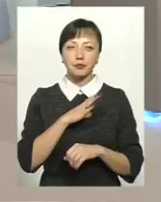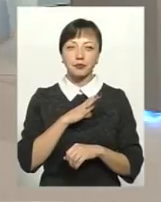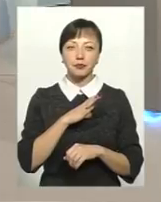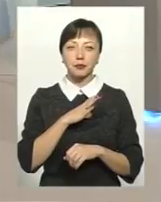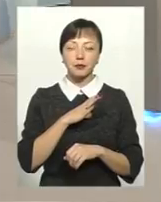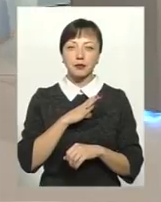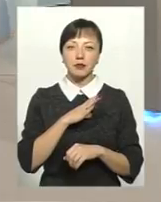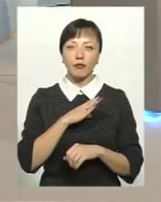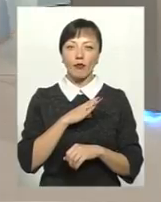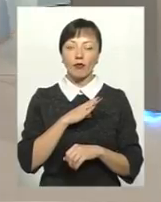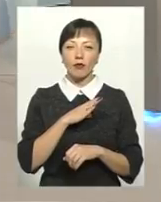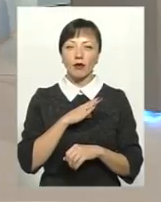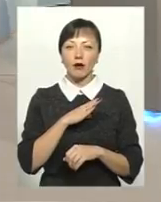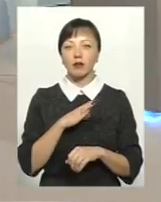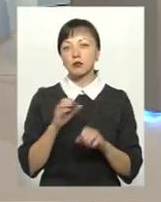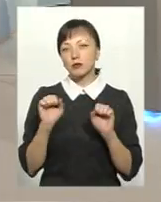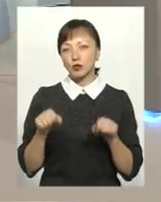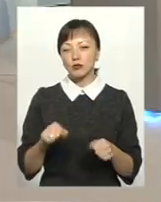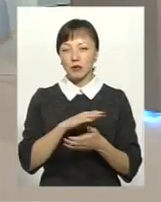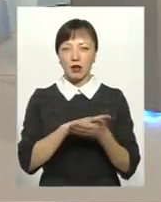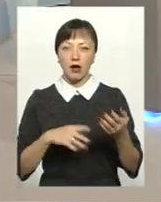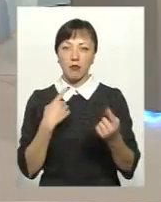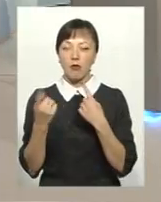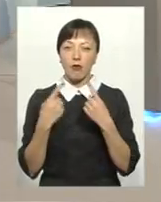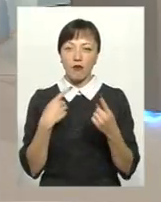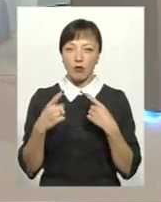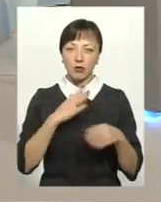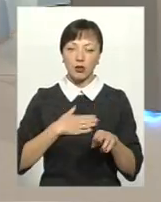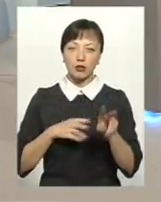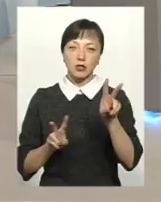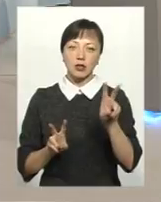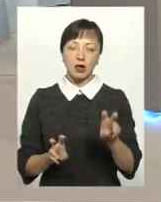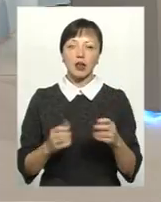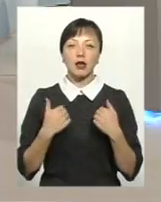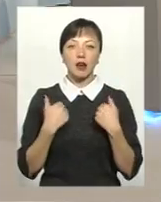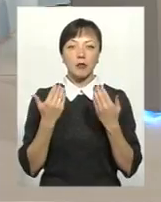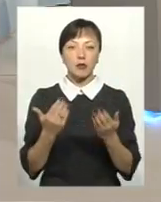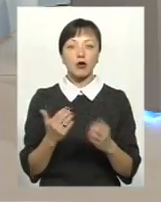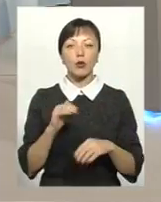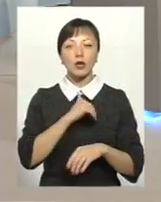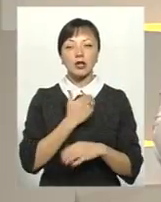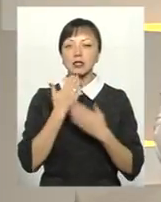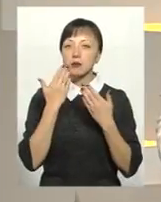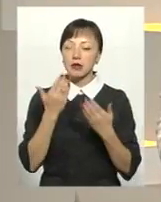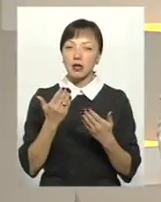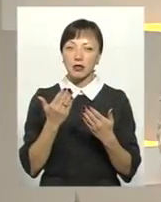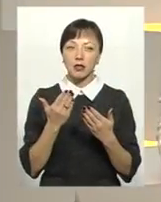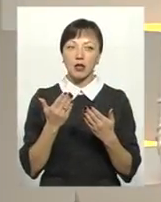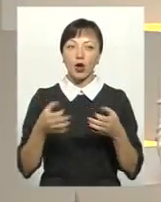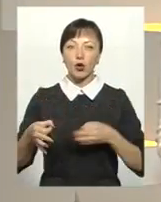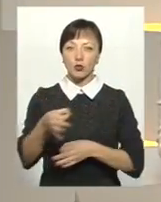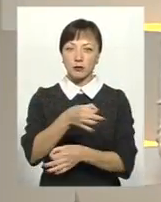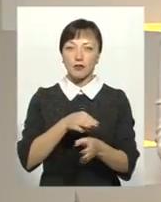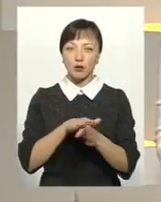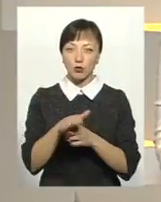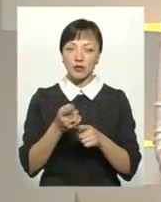і, знаєте, будемо, може, по ходу вже говорити нашої теми, так, нашої... Так, пані Лариса, я хотіла би спитати, тобто круглий стіл, який